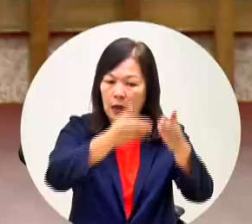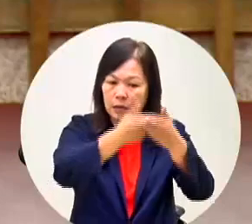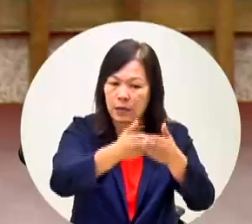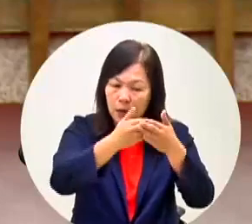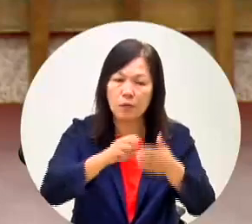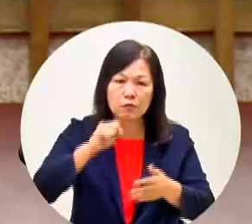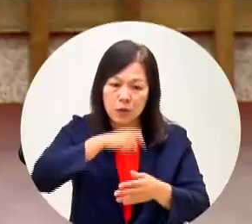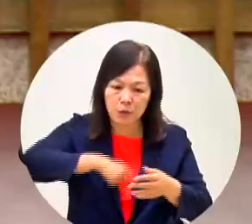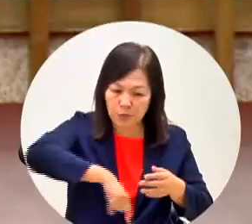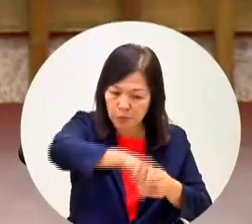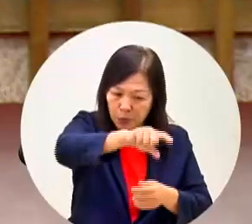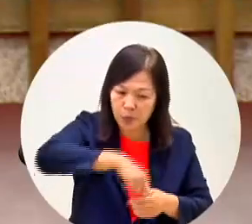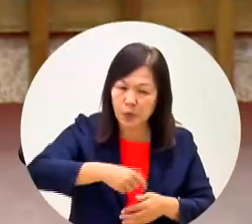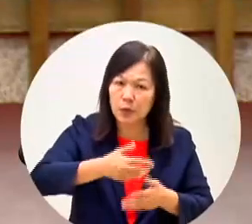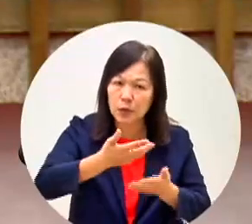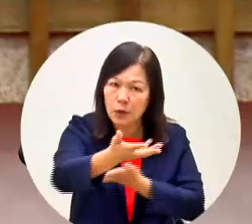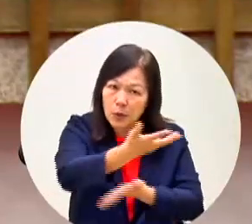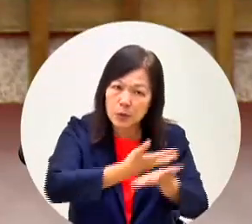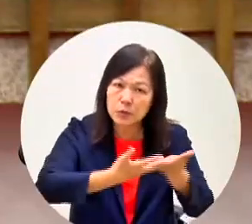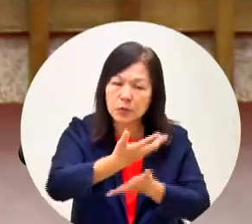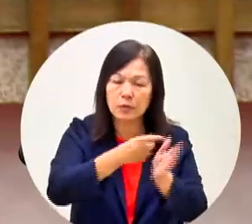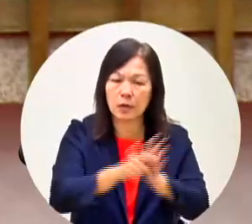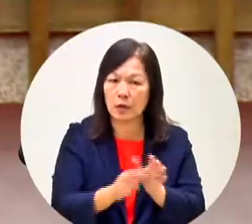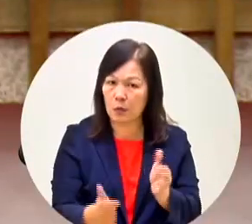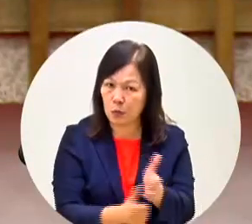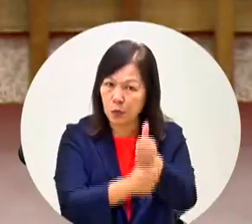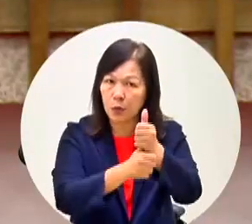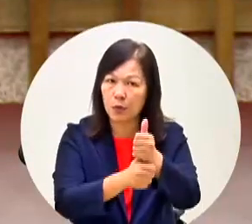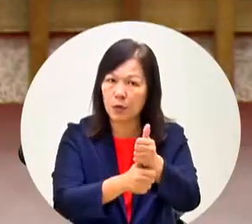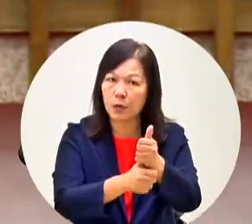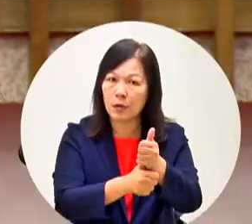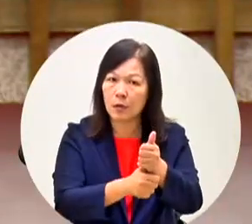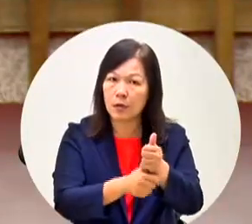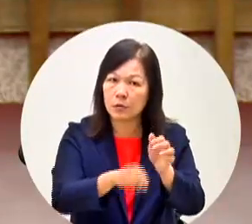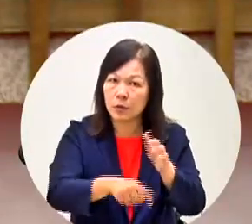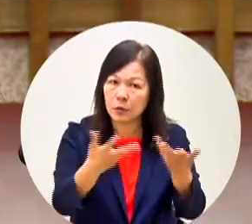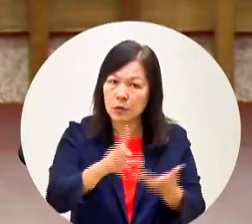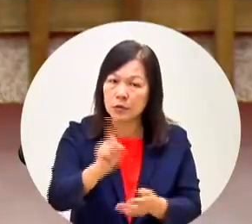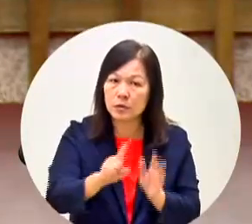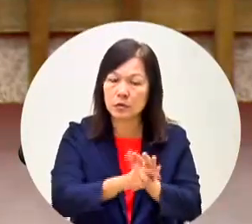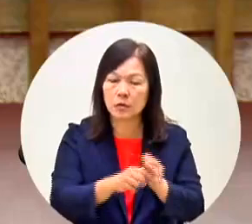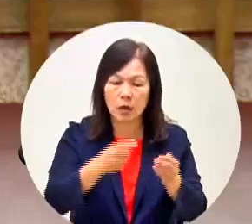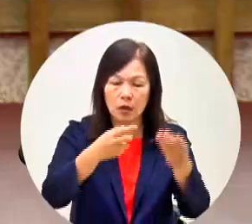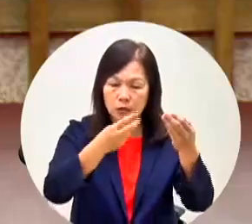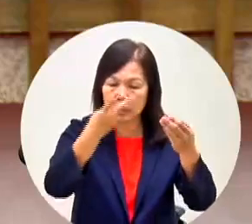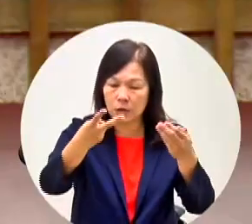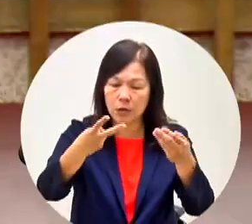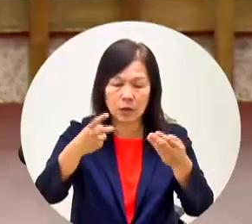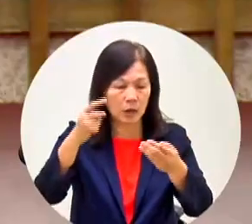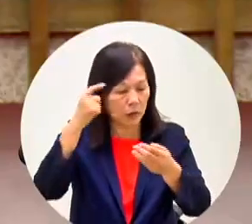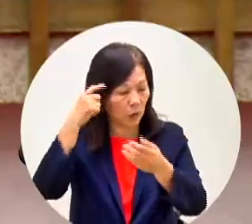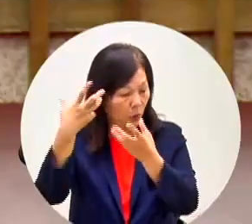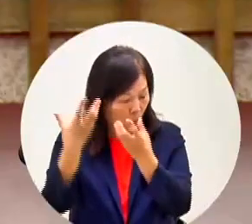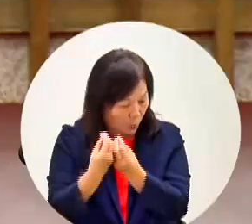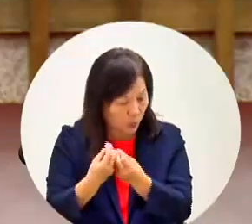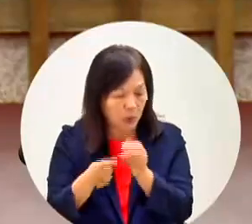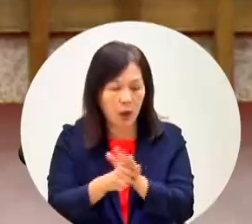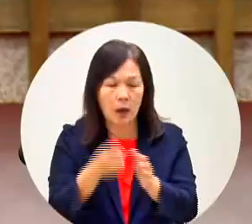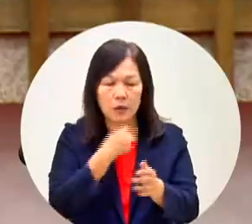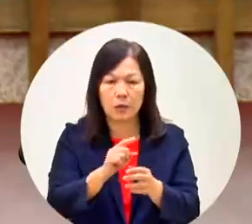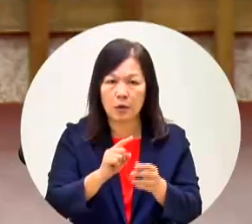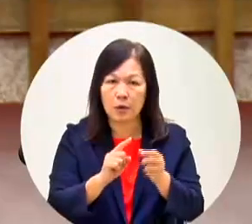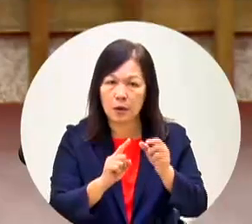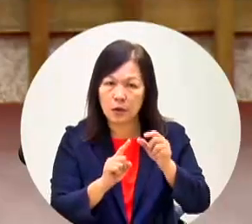个核心的一个问题，九二共识、一中各表。可是我不希望说在这个前提之下，在今